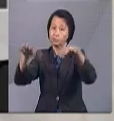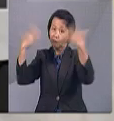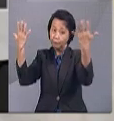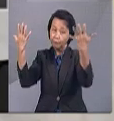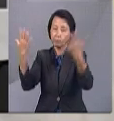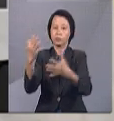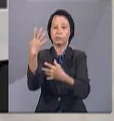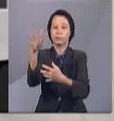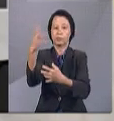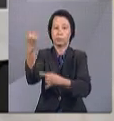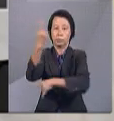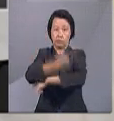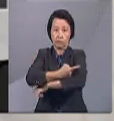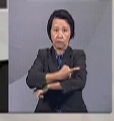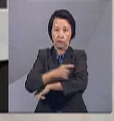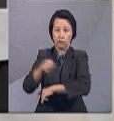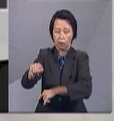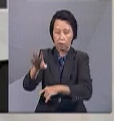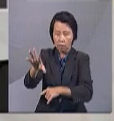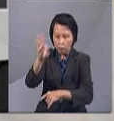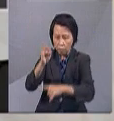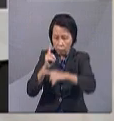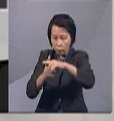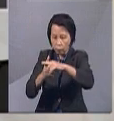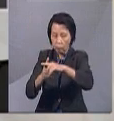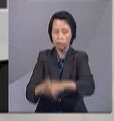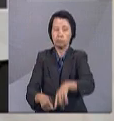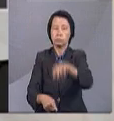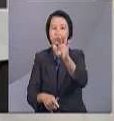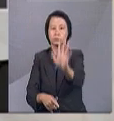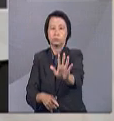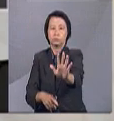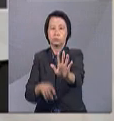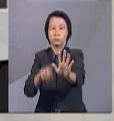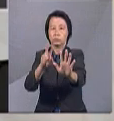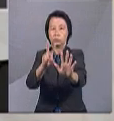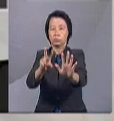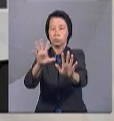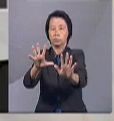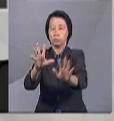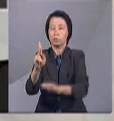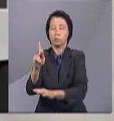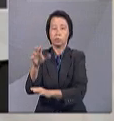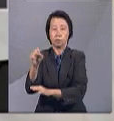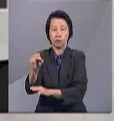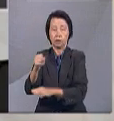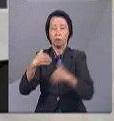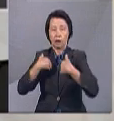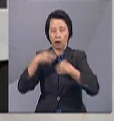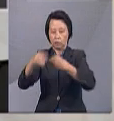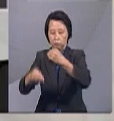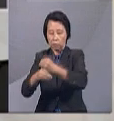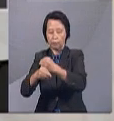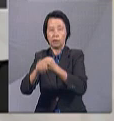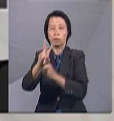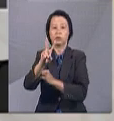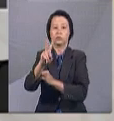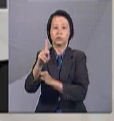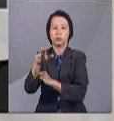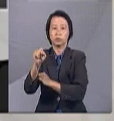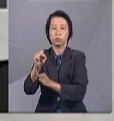14 hari mereka yang dikatakan positif adalah 525 kiss yaitu ada pertambahan bokese